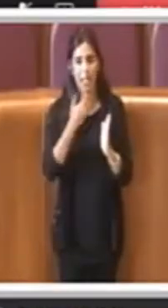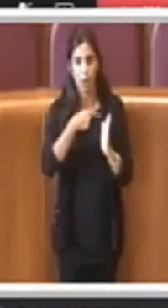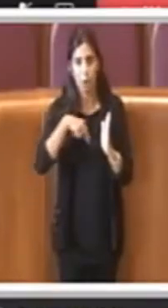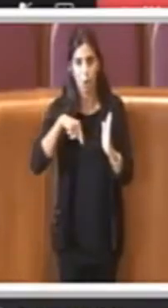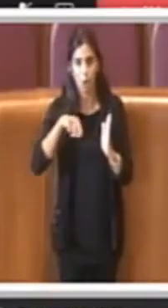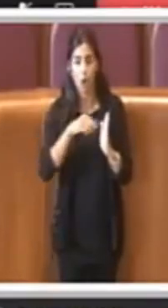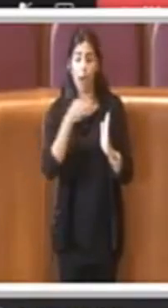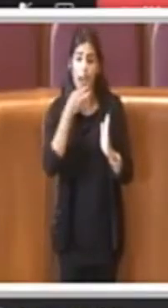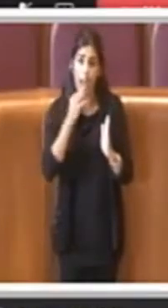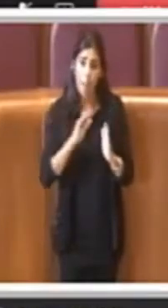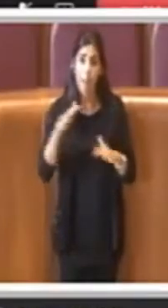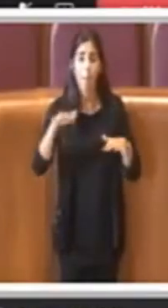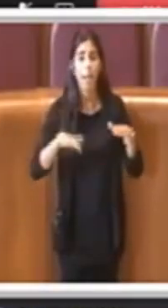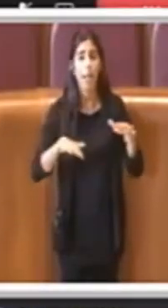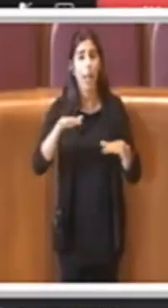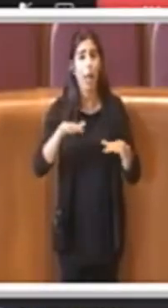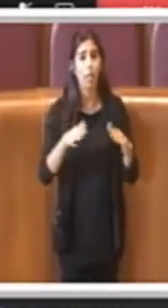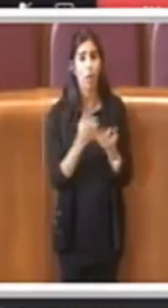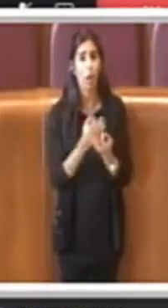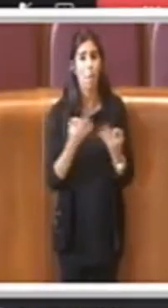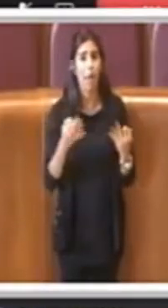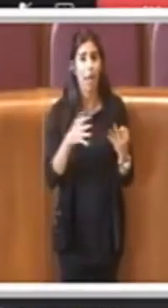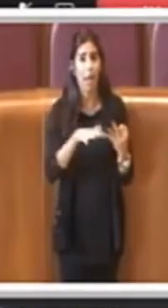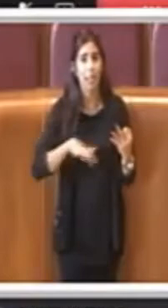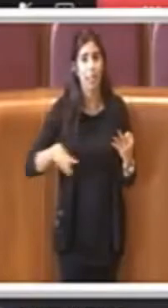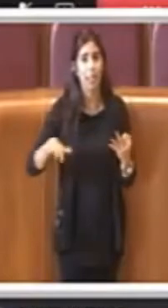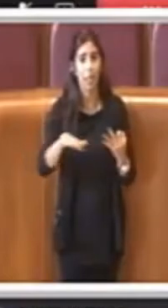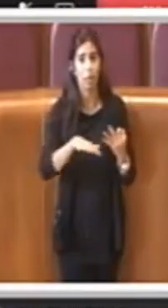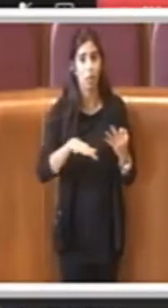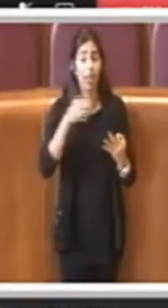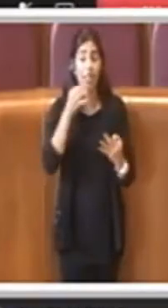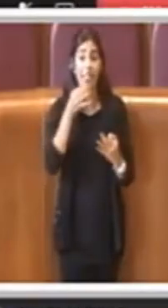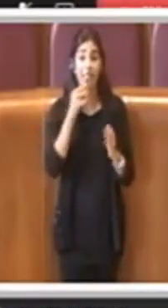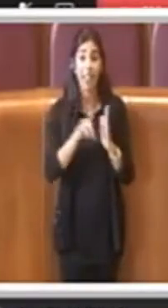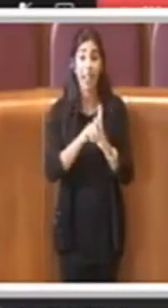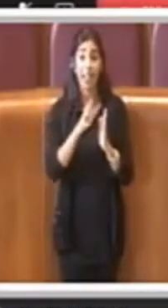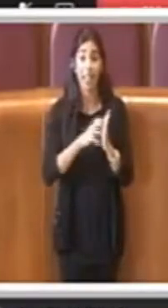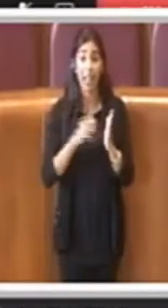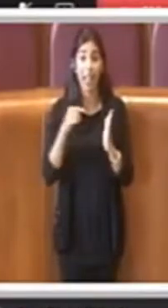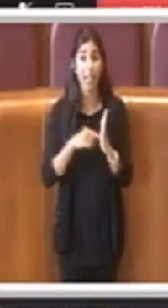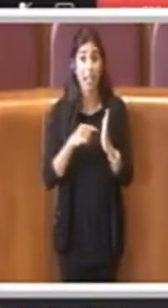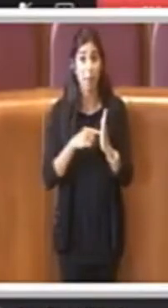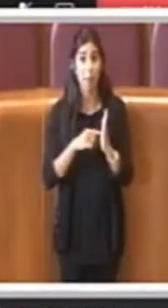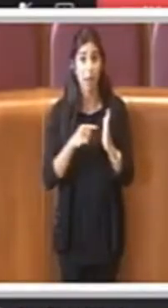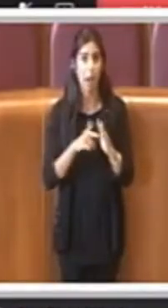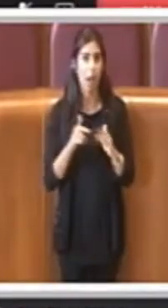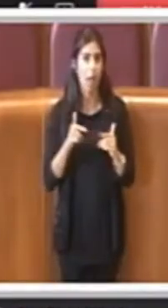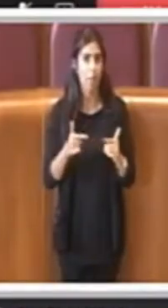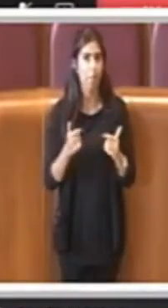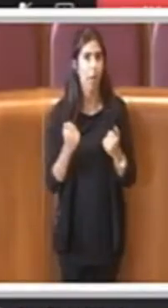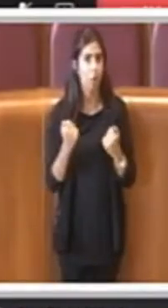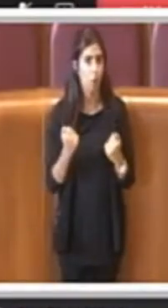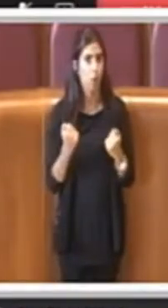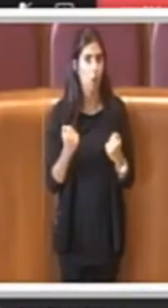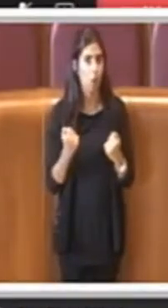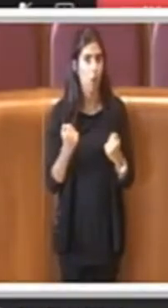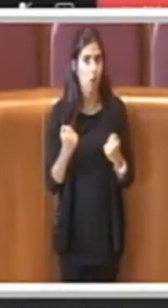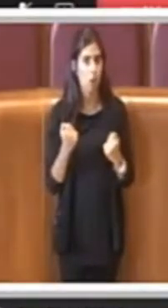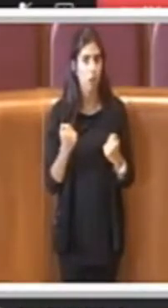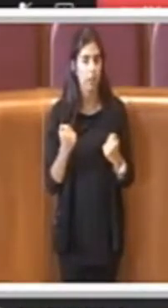l'altro rilanciandolo, e quindi cercando, ha un impatto, questa delibera è fortissimo se pensiamo che ovviamente